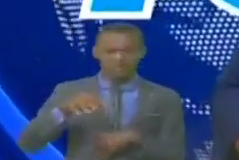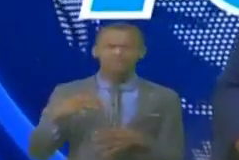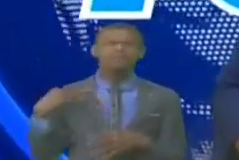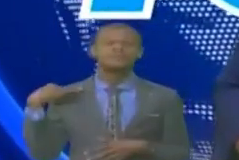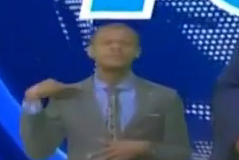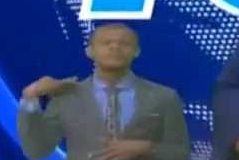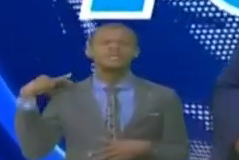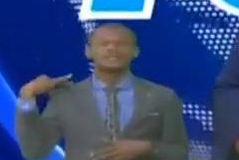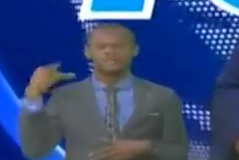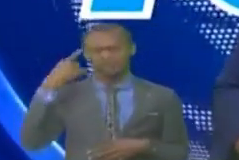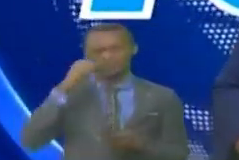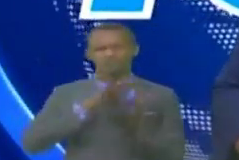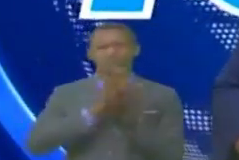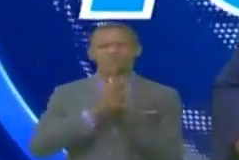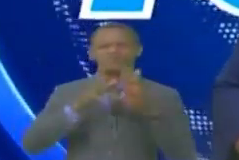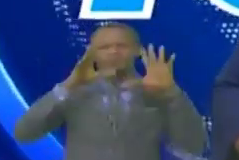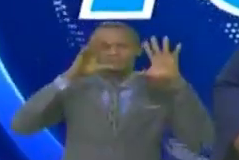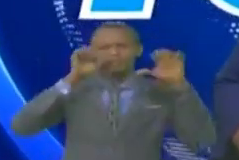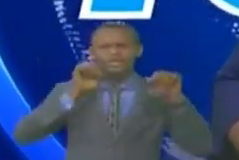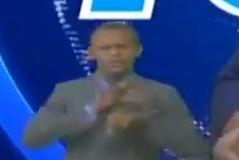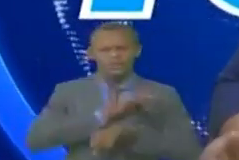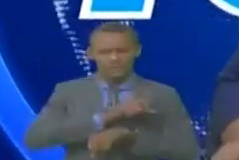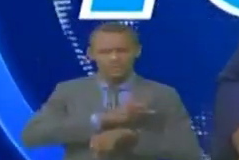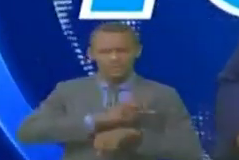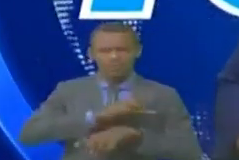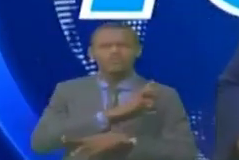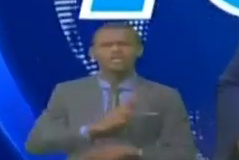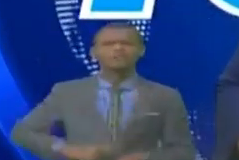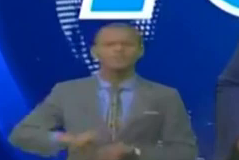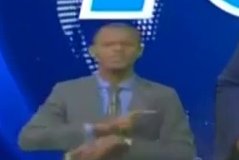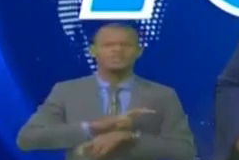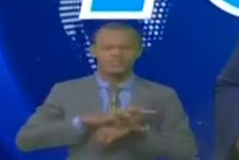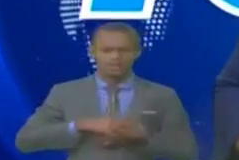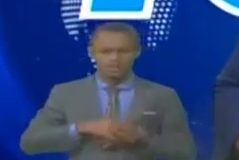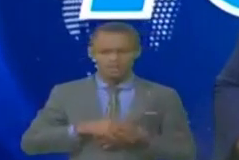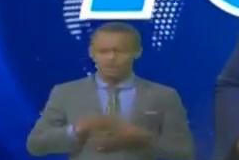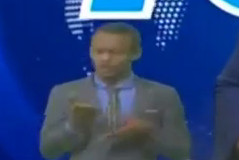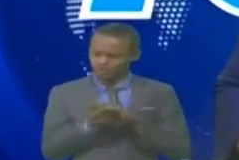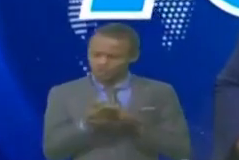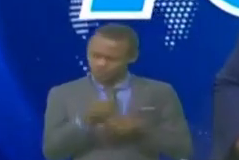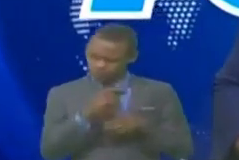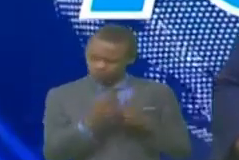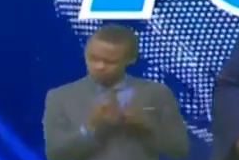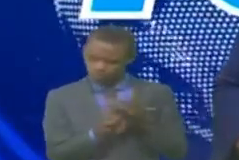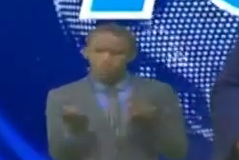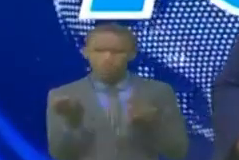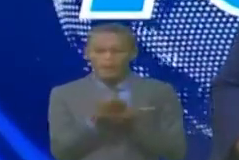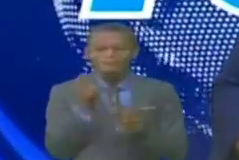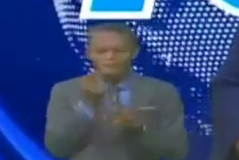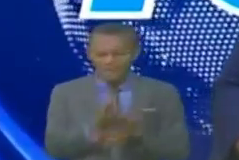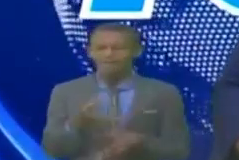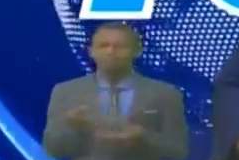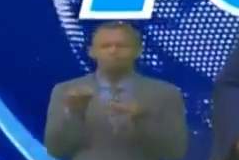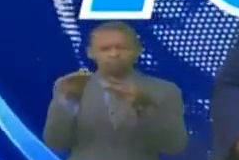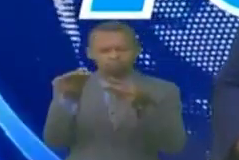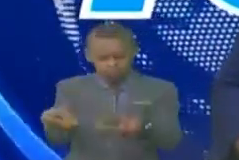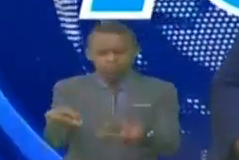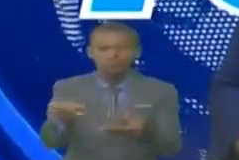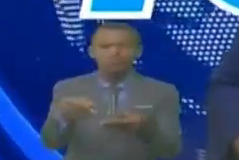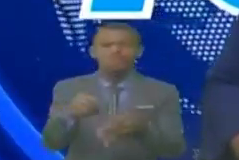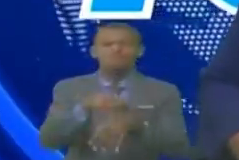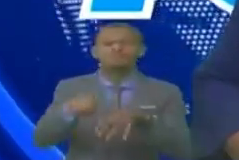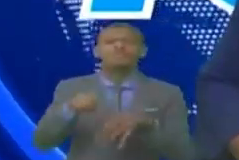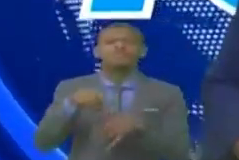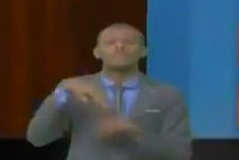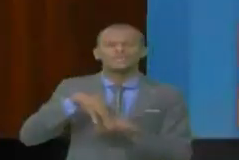son dossier dernièrement au bureau de réception et traitement des candidatures au siège de la CENI. Teti Samba, Jireste Fondi, ont signé ce